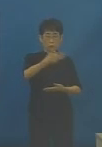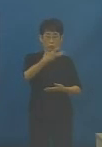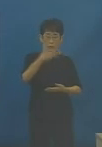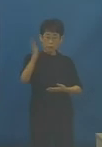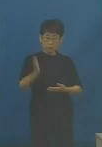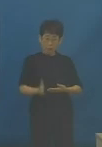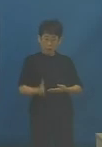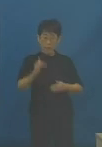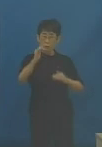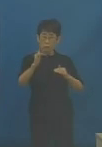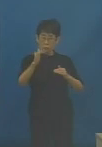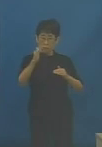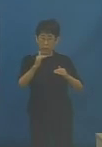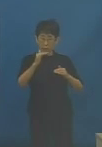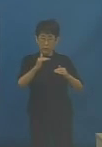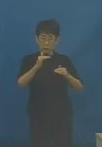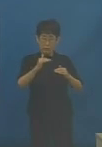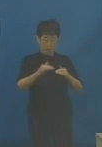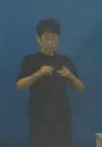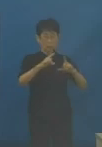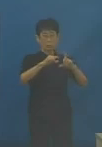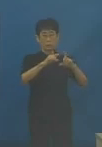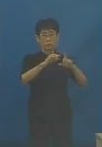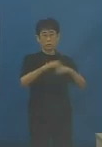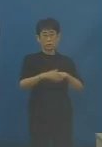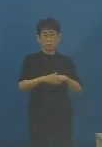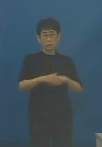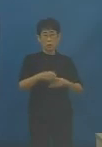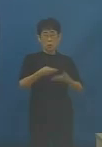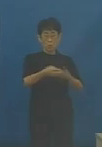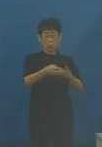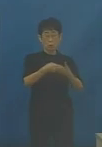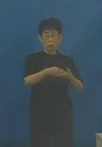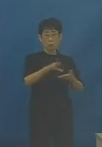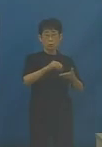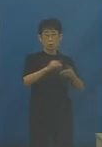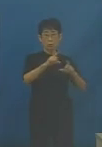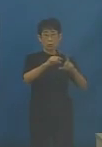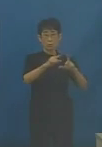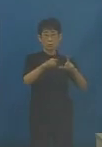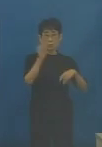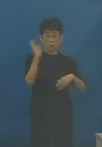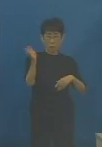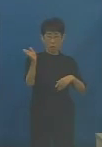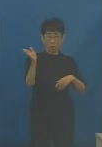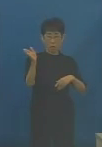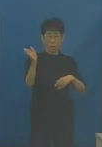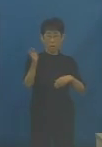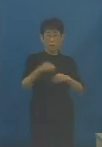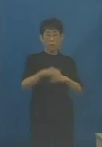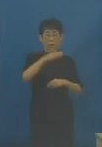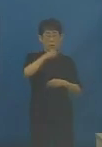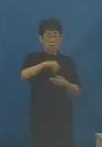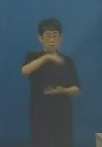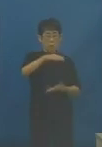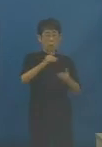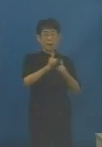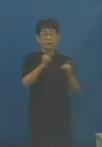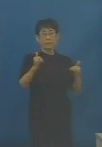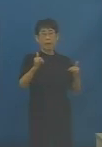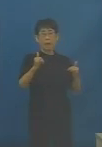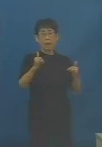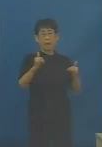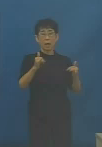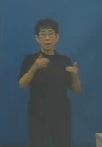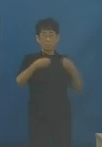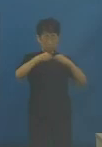で行き来している感じです。なぜ病床が増えるかというと、これですね、高齢者の、罹患が多